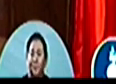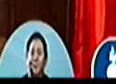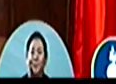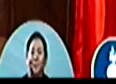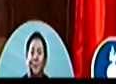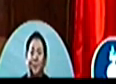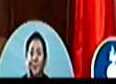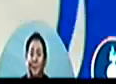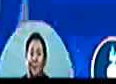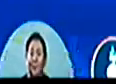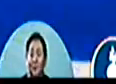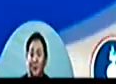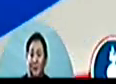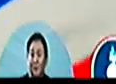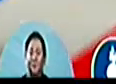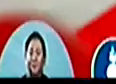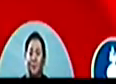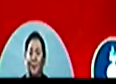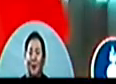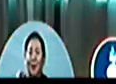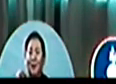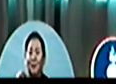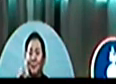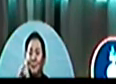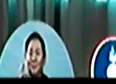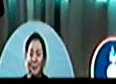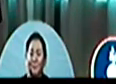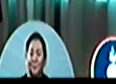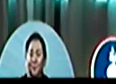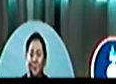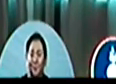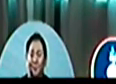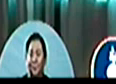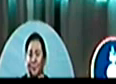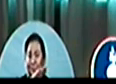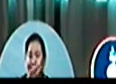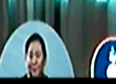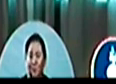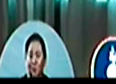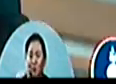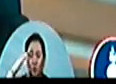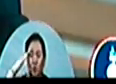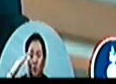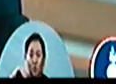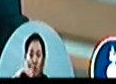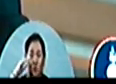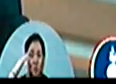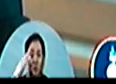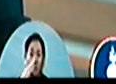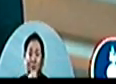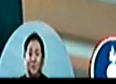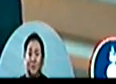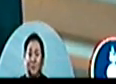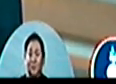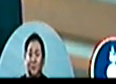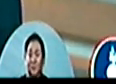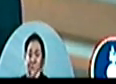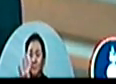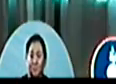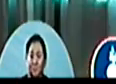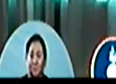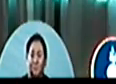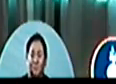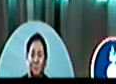нус орно. Шудрагаас тогтсон шүү дээ. Ардын нам тахны албаг татан болоод орон дотоодын зэрэг байгуулсан. Цэрэг айрам гэдэг нь зэвсэгээрээ дайсантай